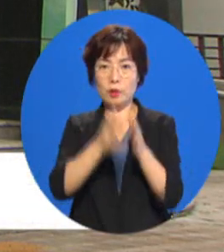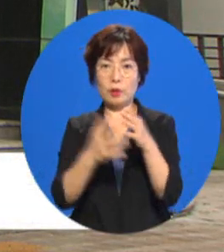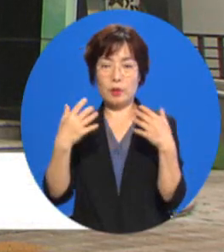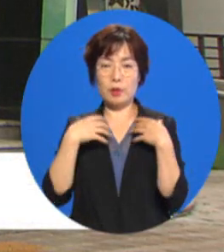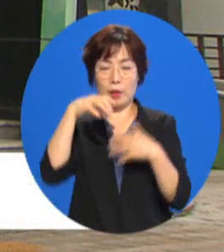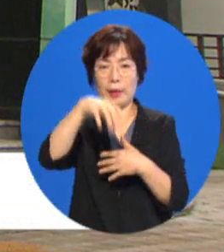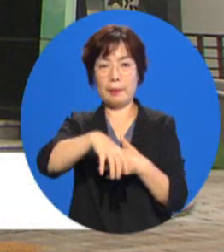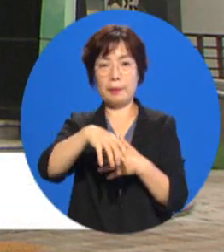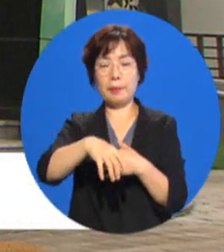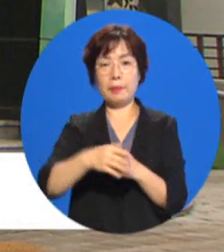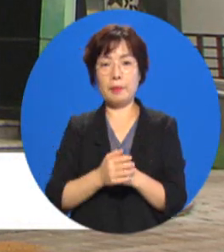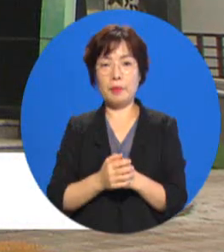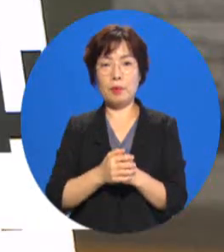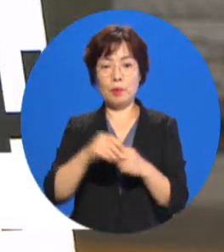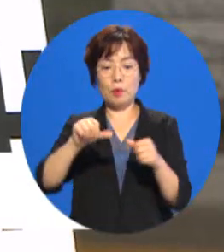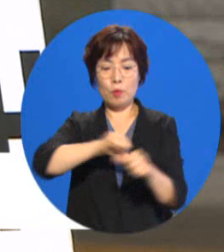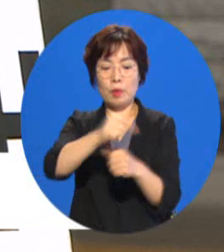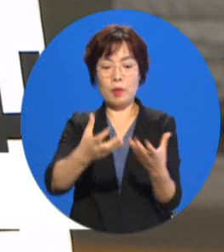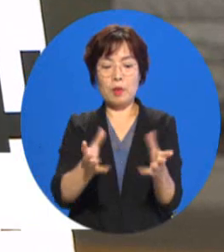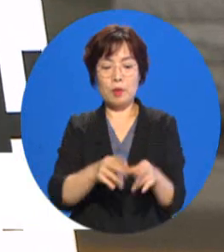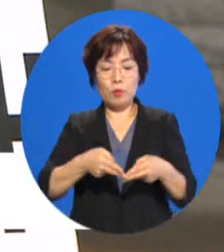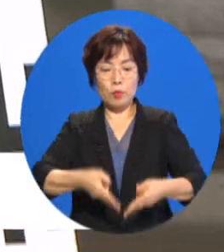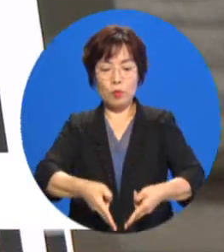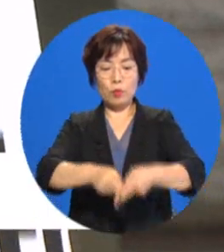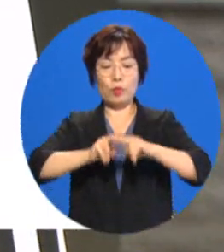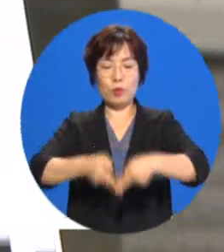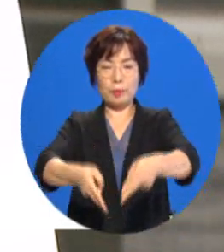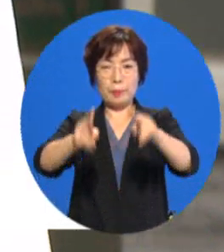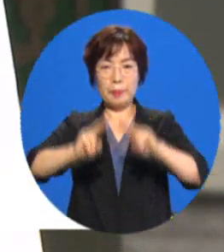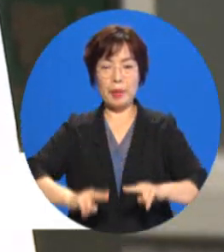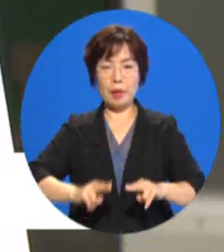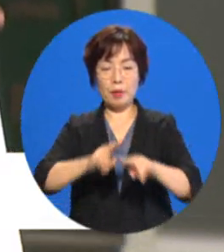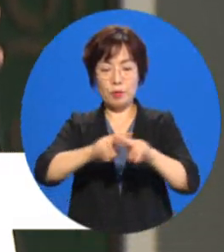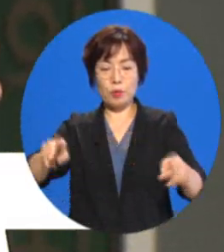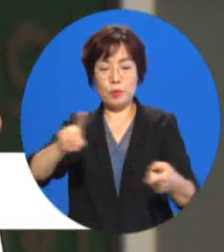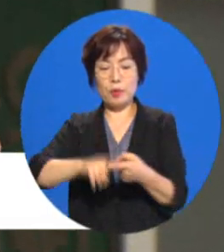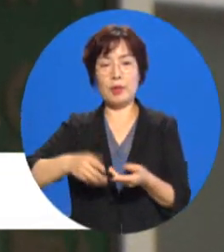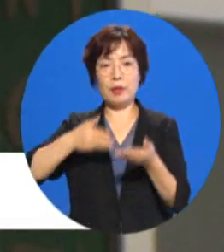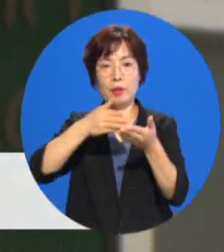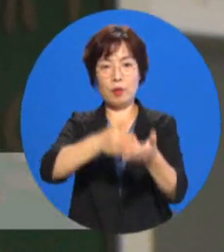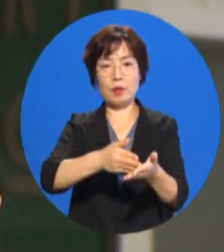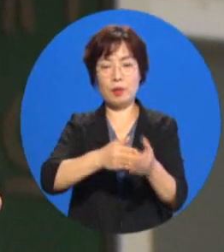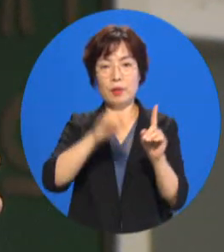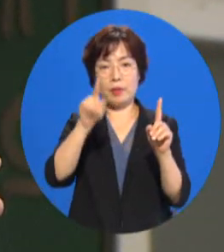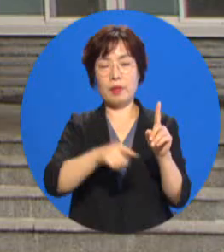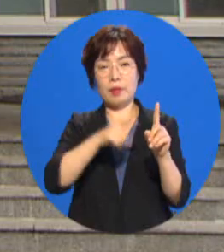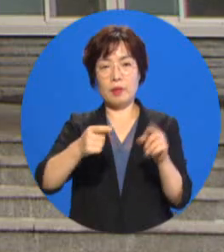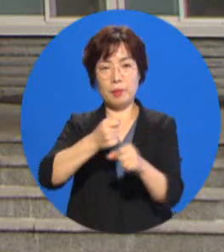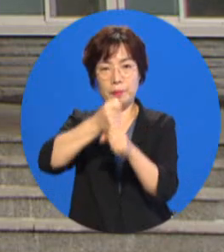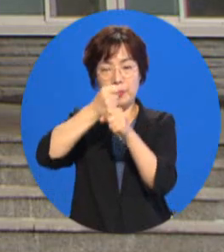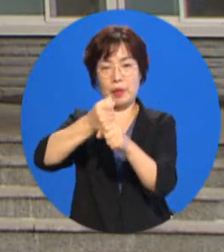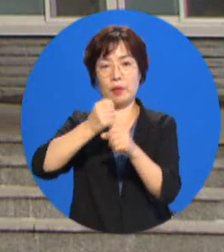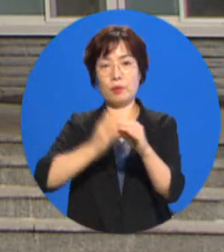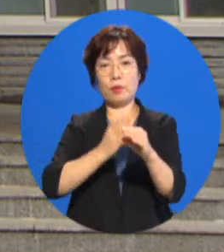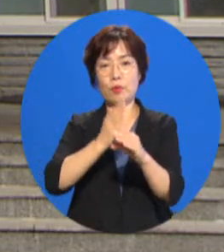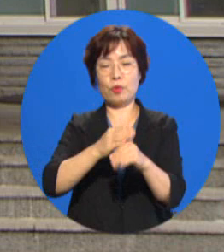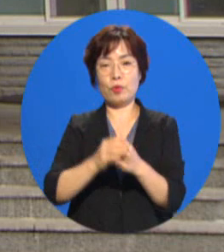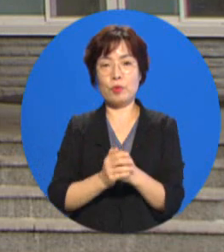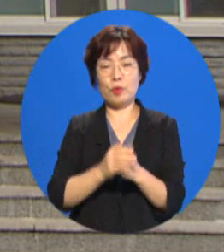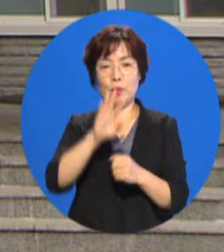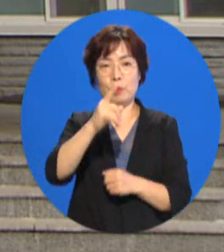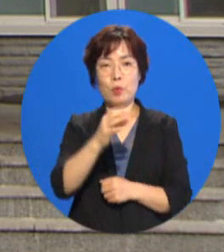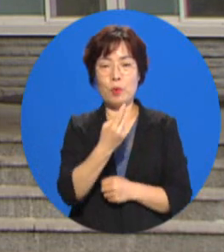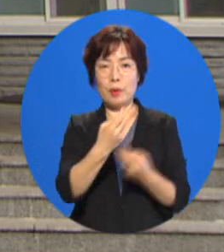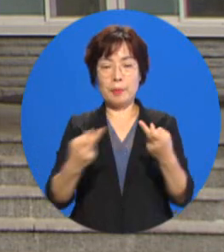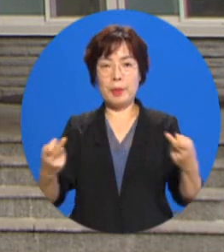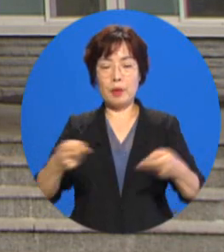순천시청 앞입니다. 환경단체가 출렁다리 사업 백지화를 촉구하는 1인 시위에 나섰습니다. 논란 끝에 중단된 봉화산